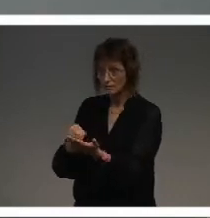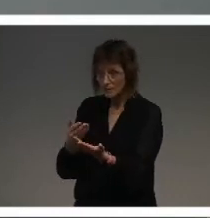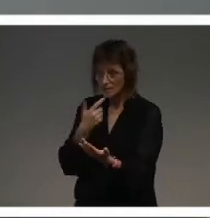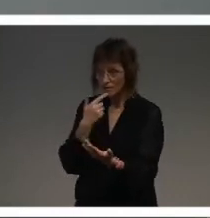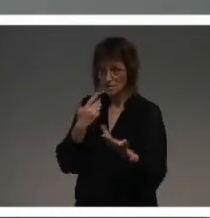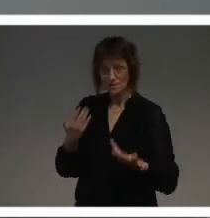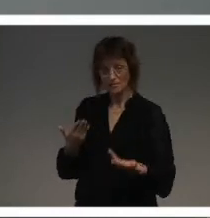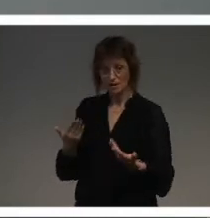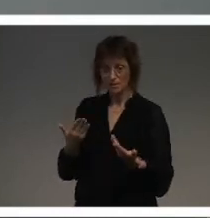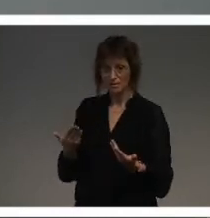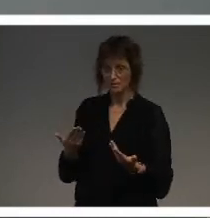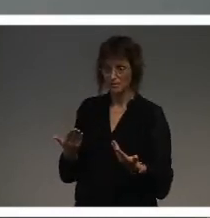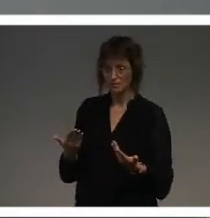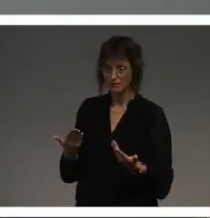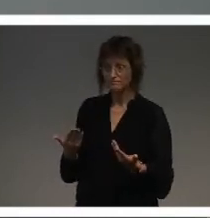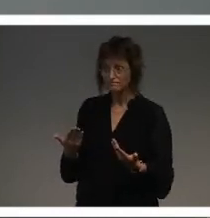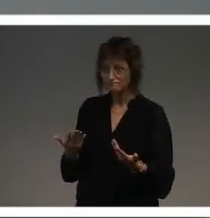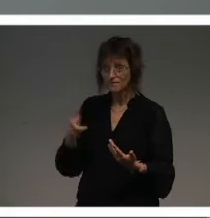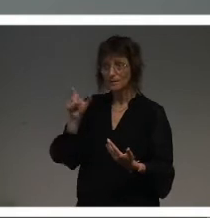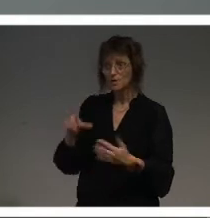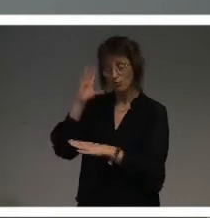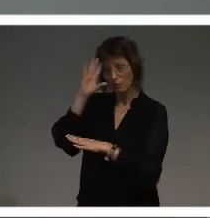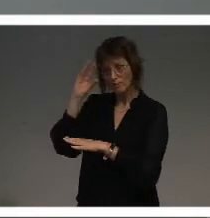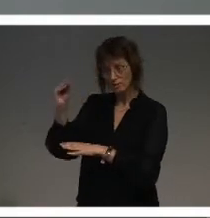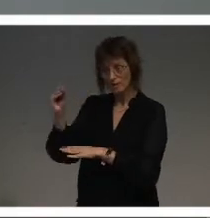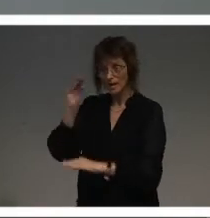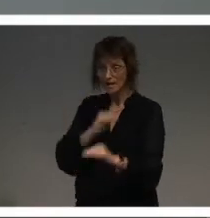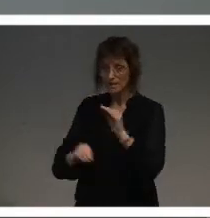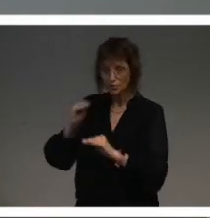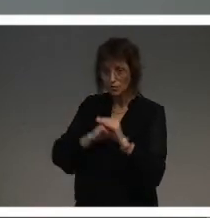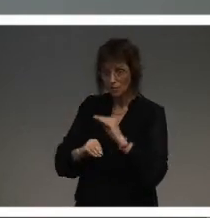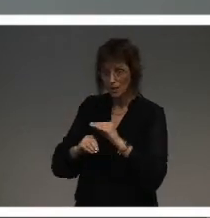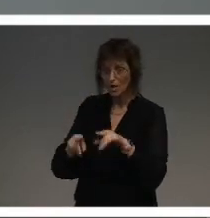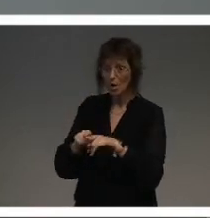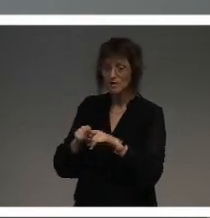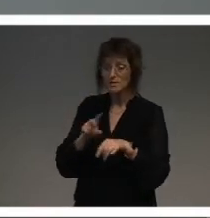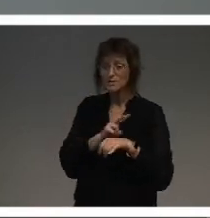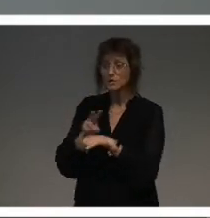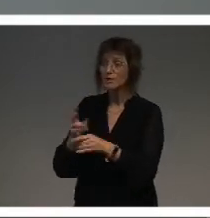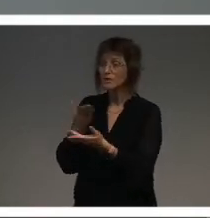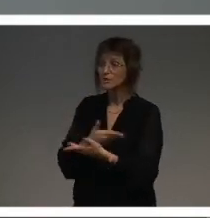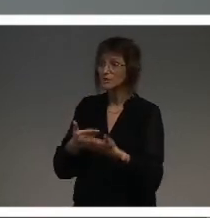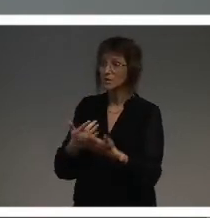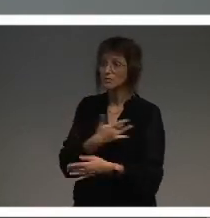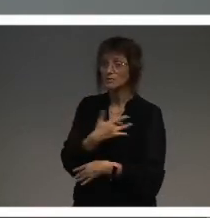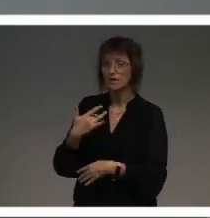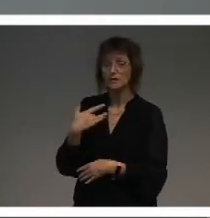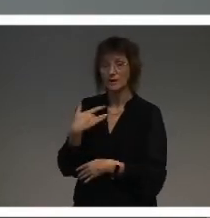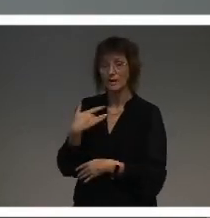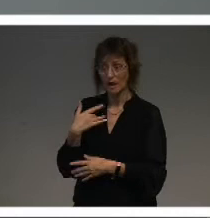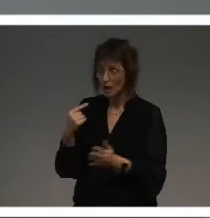obligent les professionnels, notamment de soins, de la surveillance de l'état sanitaire des salariés français,